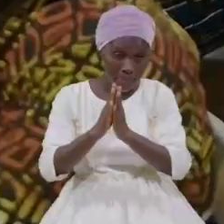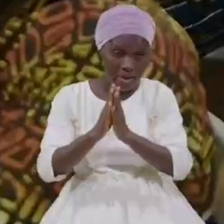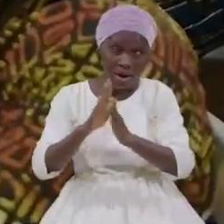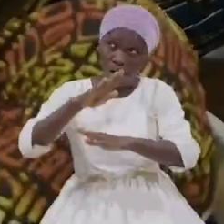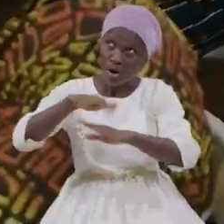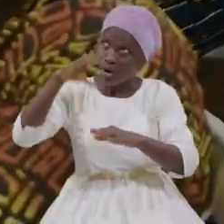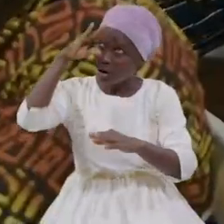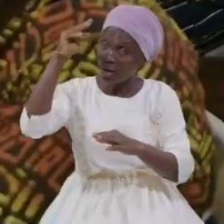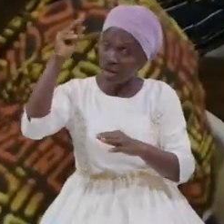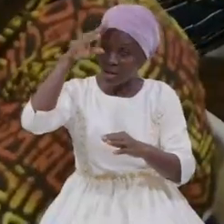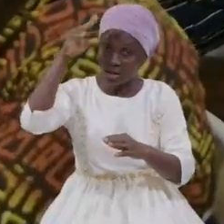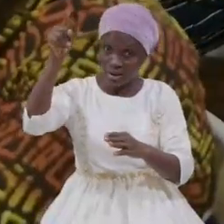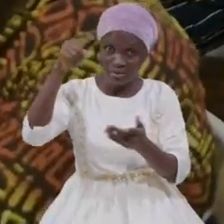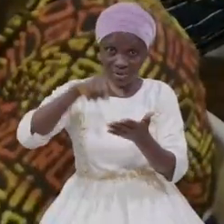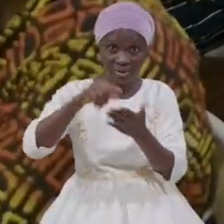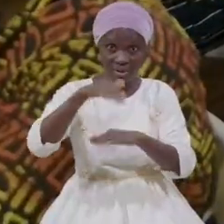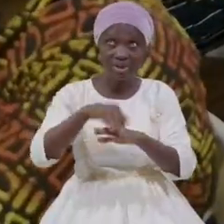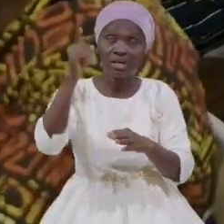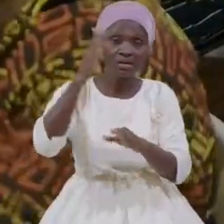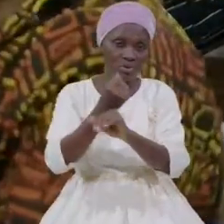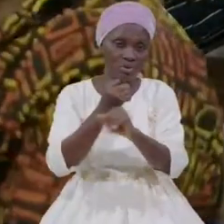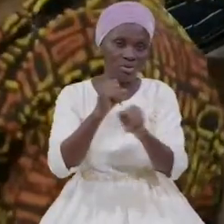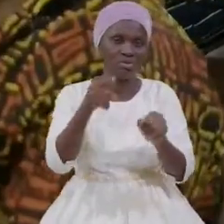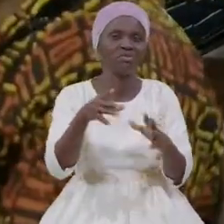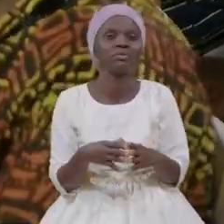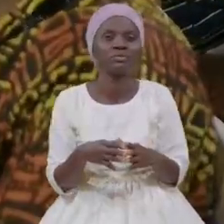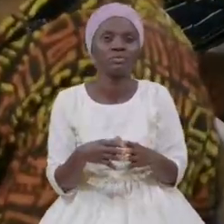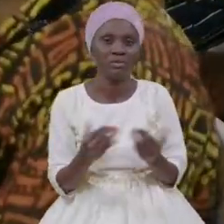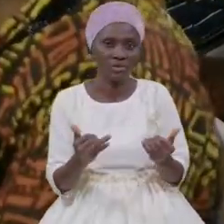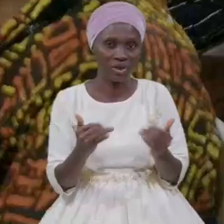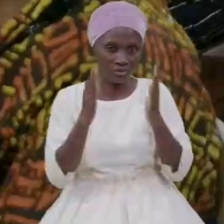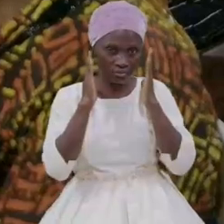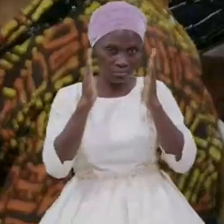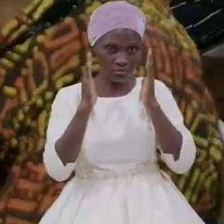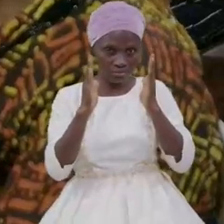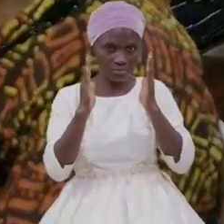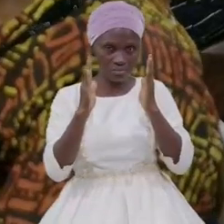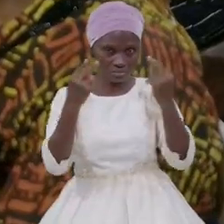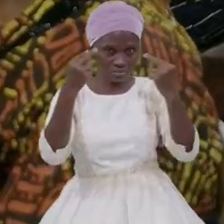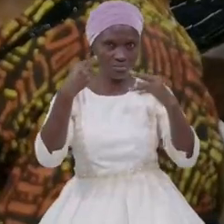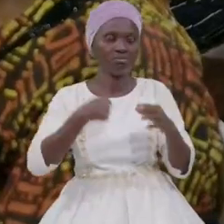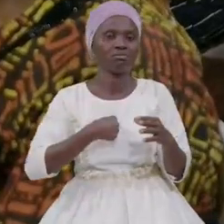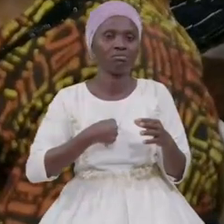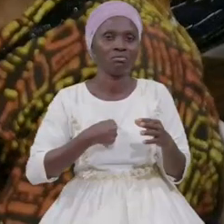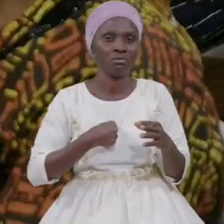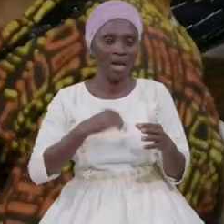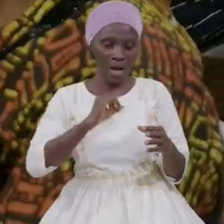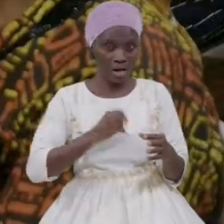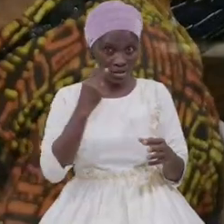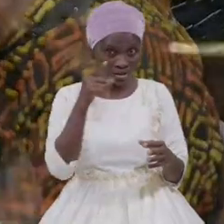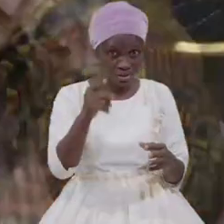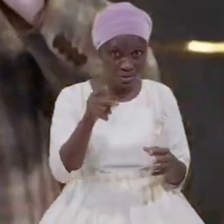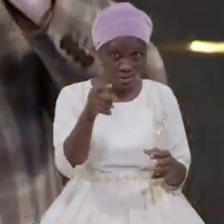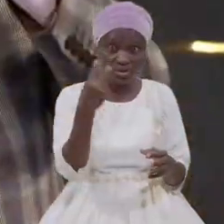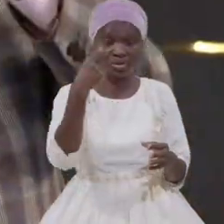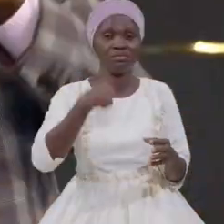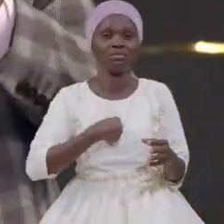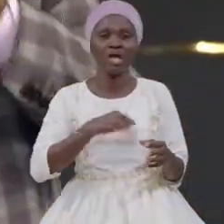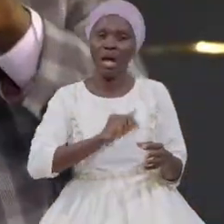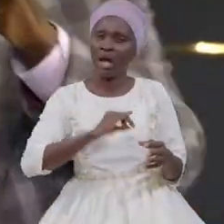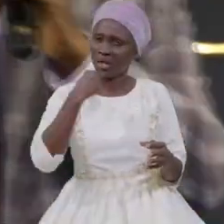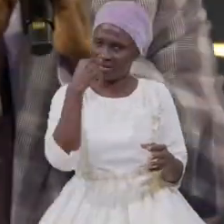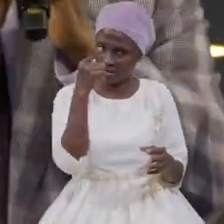sauver. Levez-moi la tête et regardez-moi ici. Vous me voyez, je vous vois. Je vous dis, je